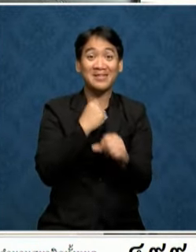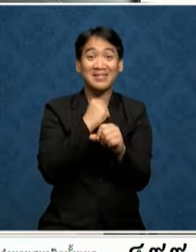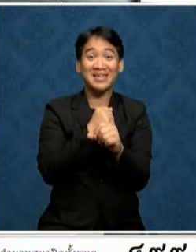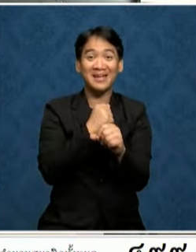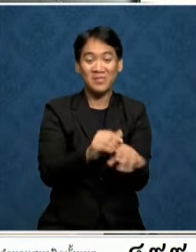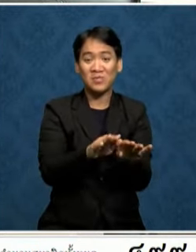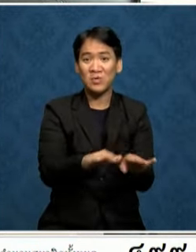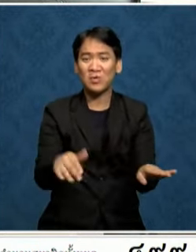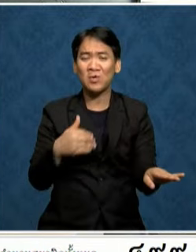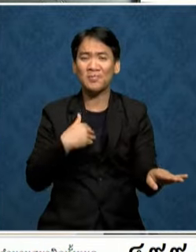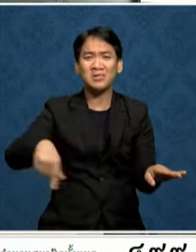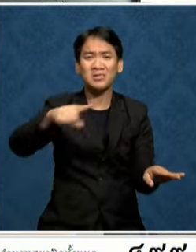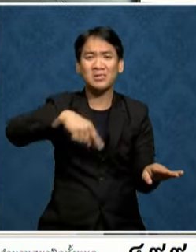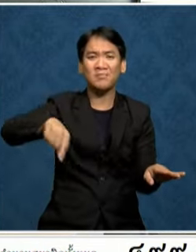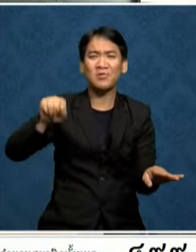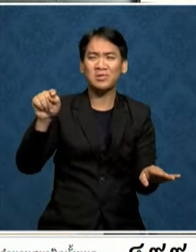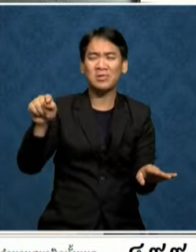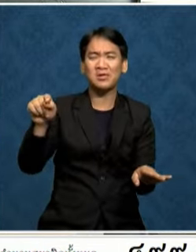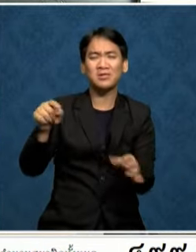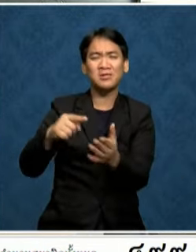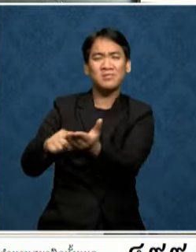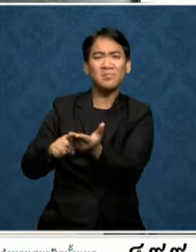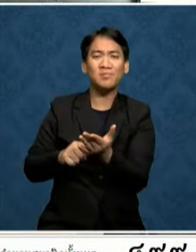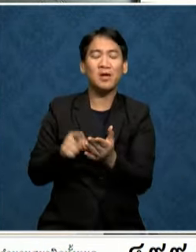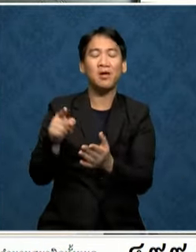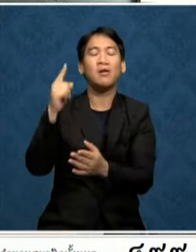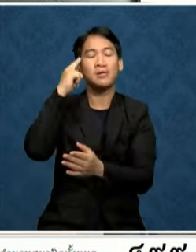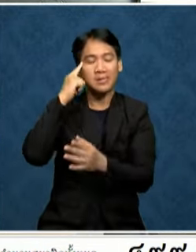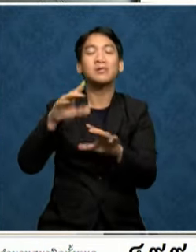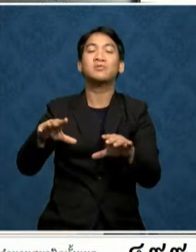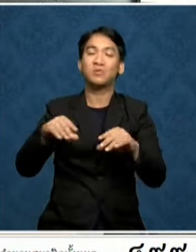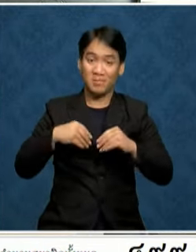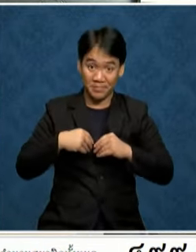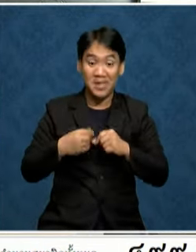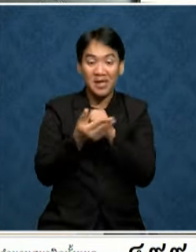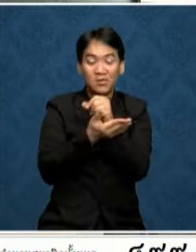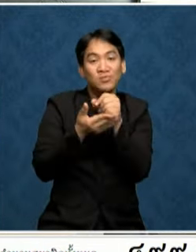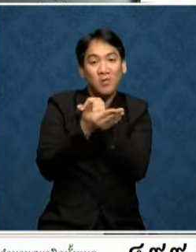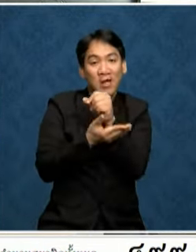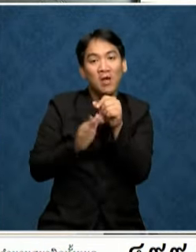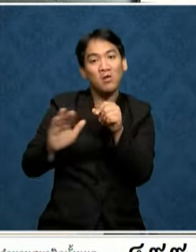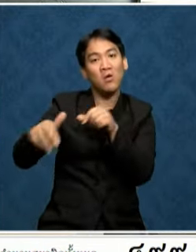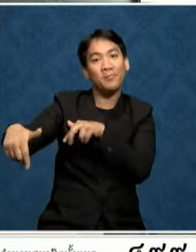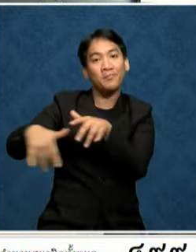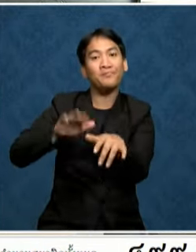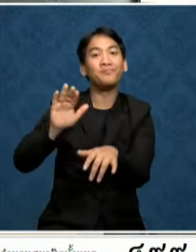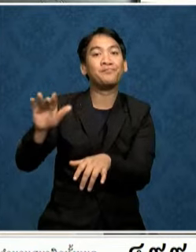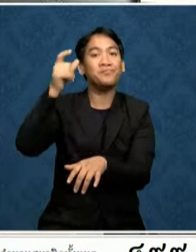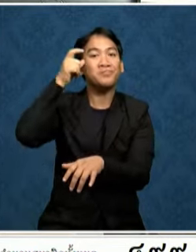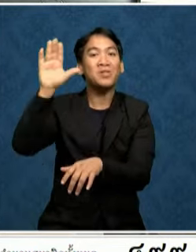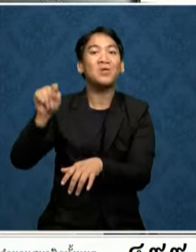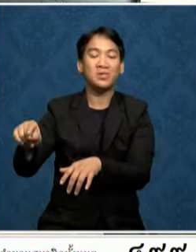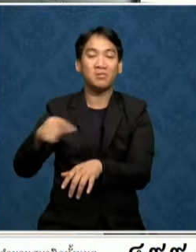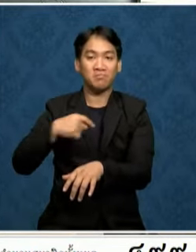นุ่งกันหรอกท่านเ่าพิภพผมเห็นด้วยกับเรื่องเรื่องที่เขาเสนอกฎหมายเรื่องสุราาพื้นบ้านเรื่องอะไรต่างๆเยอะอันนี้ด้วยความ